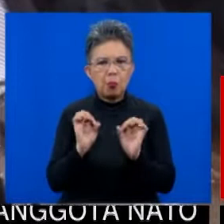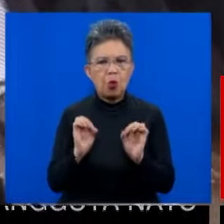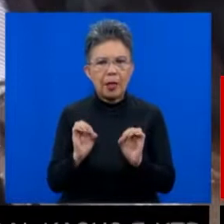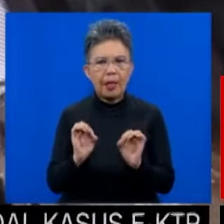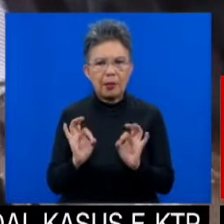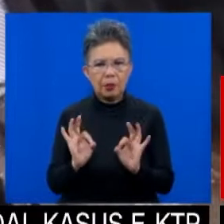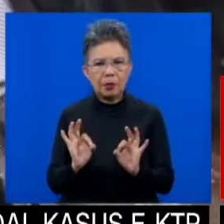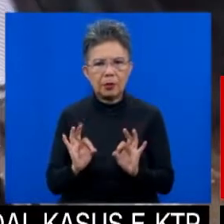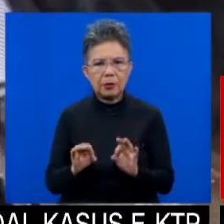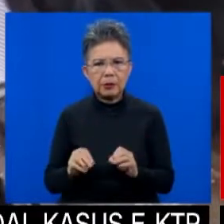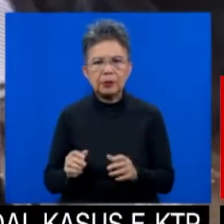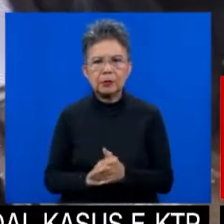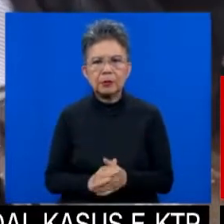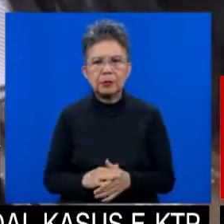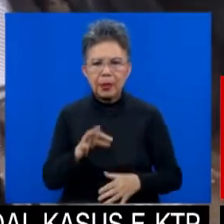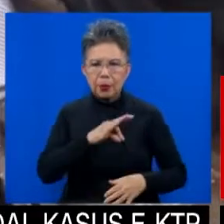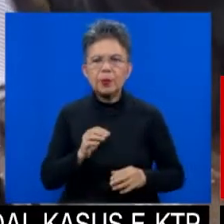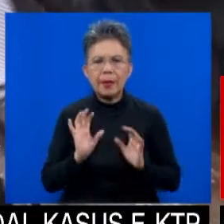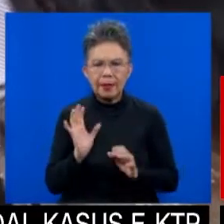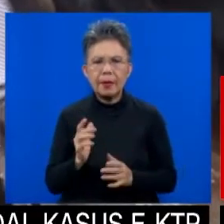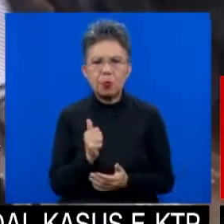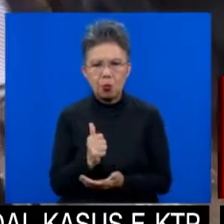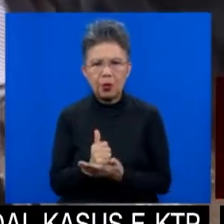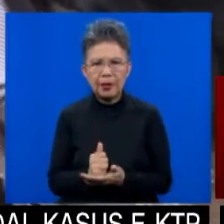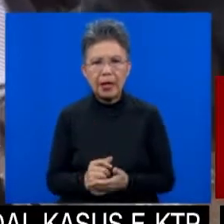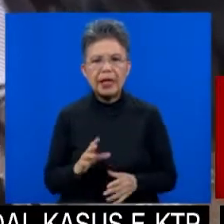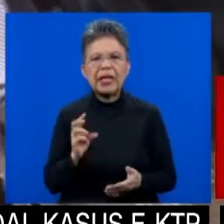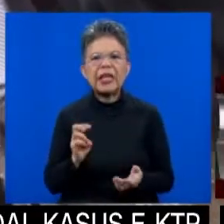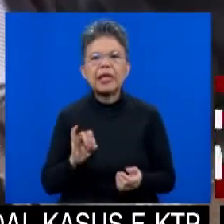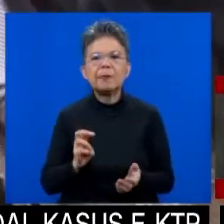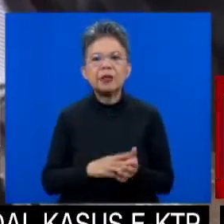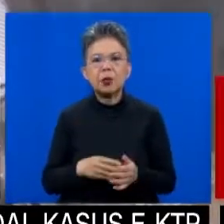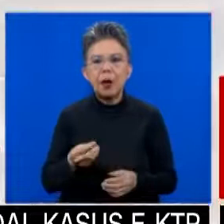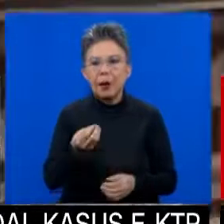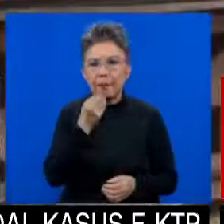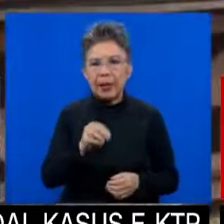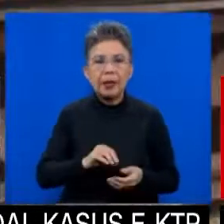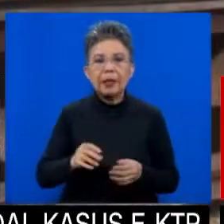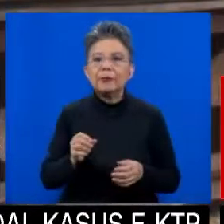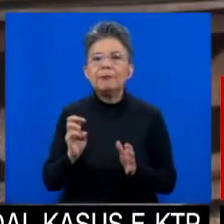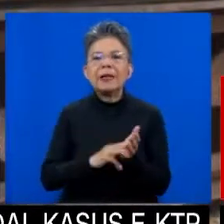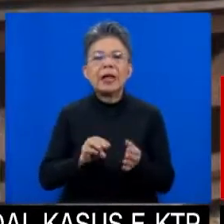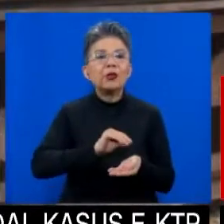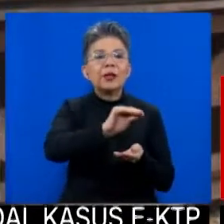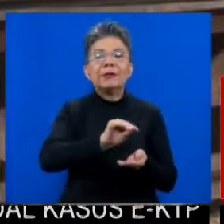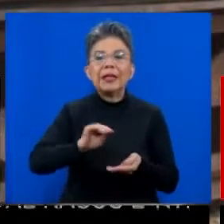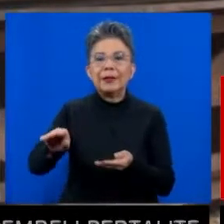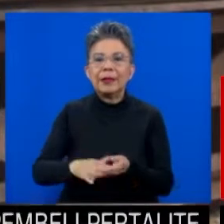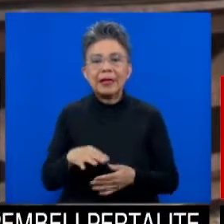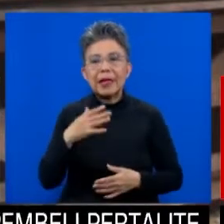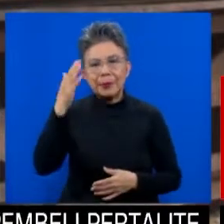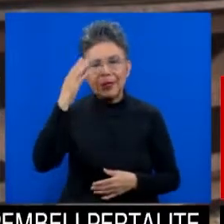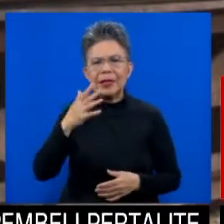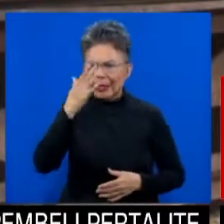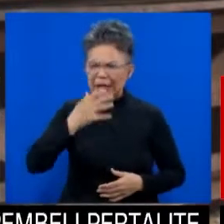Jadi apa ya, omset jadi semakin besar. Yang imbasnya itu hanya ini, masalah delivery. Jadi saya percaya gitu untuk memilih kambing